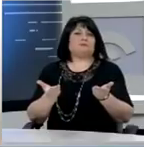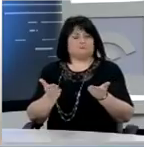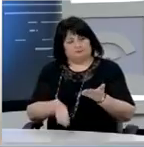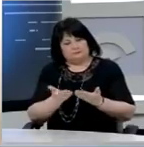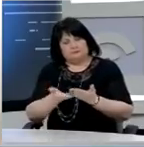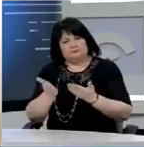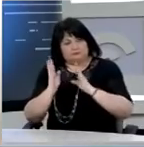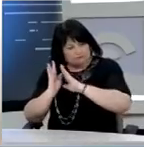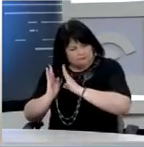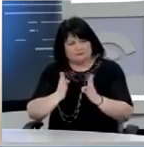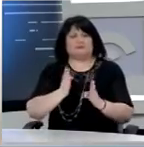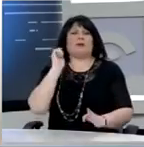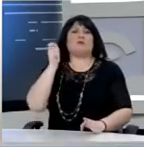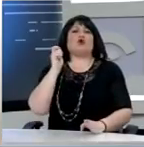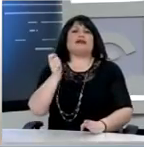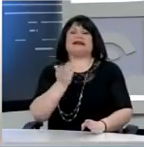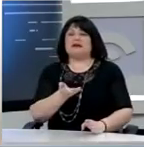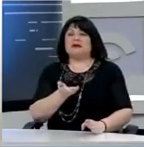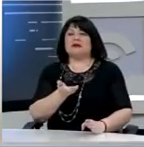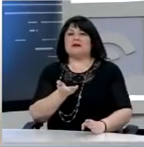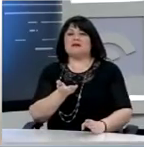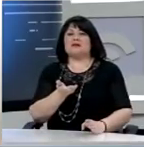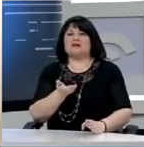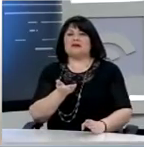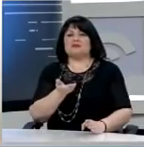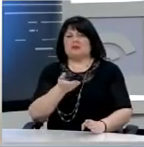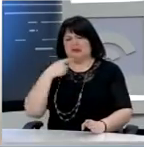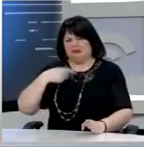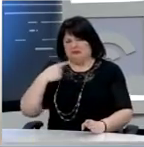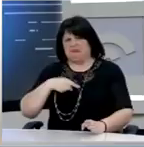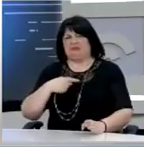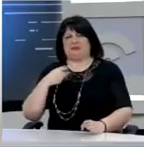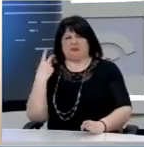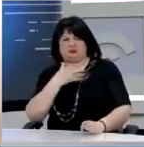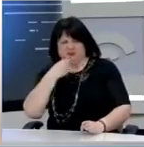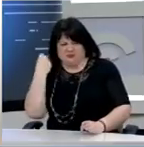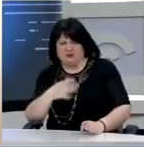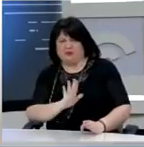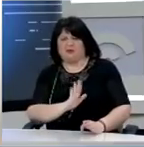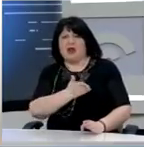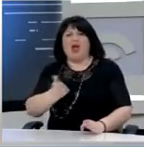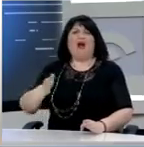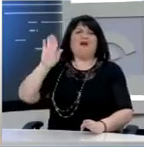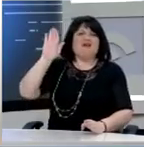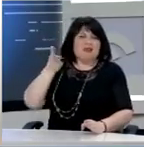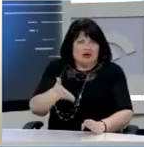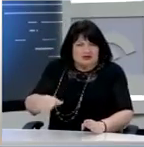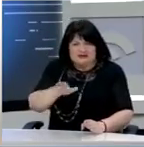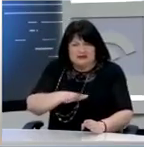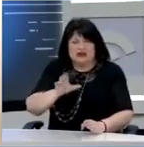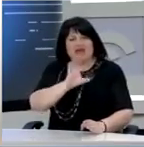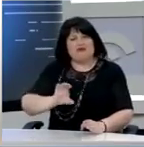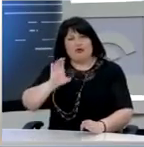σπρώχνουν την πολιτική προς τον εκχυδαϊσμό. όπως υπάρχουν και ακροδεξιές δυνάμεις και στην Ελλάδα και στην